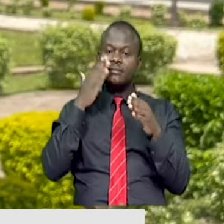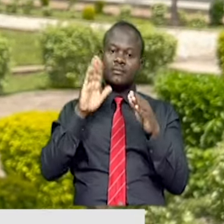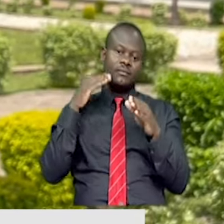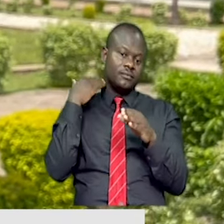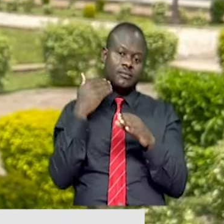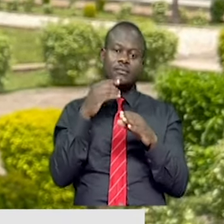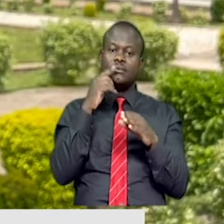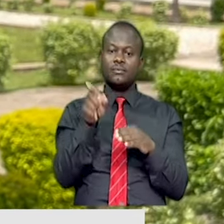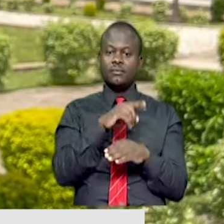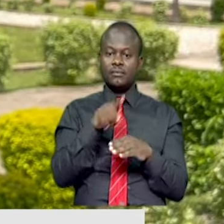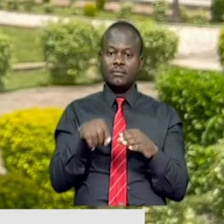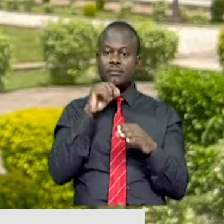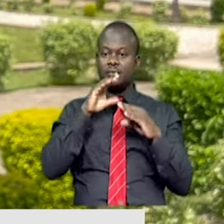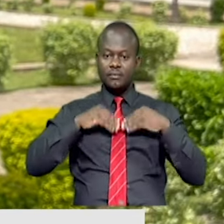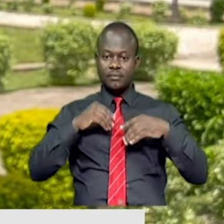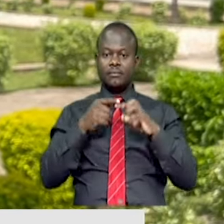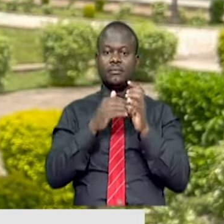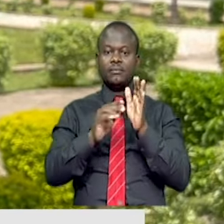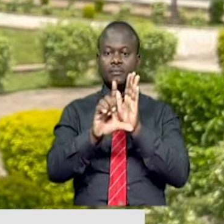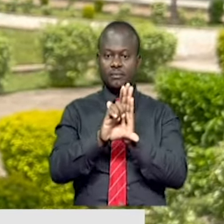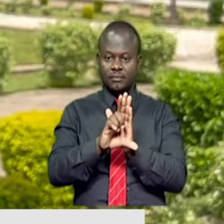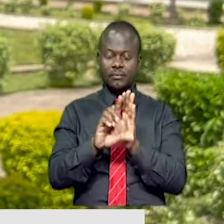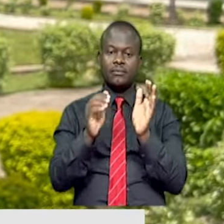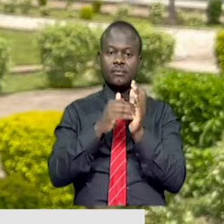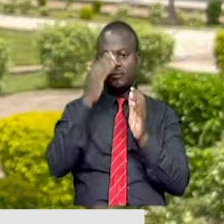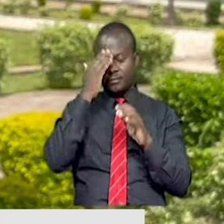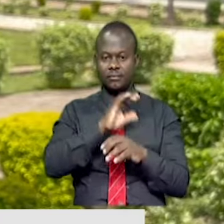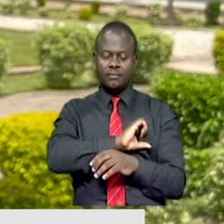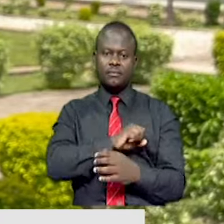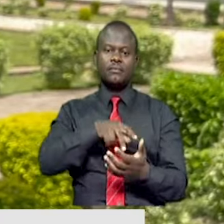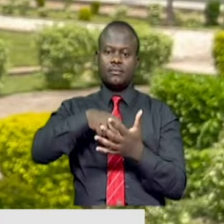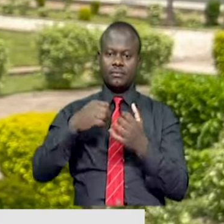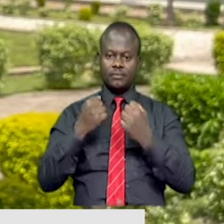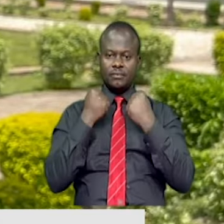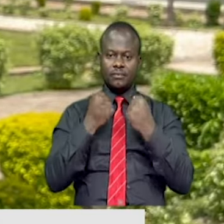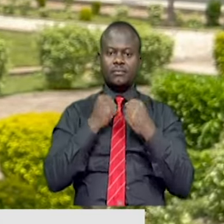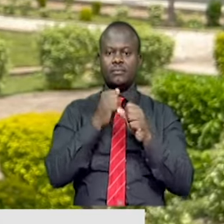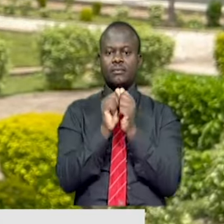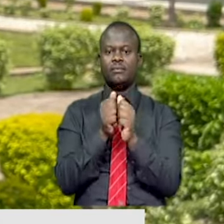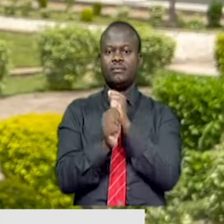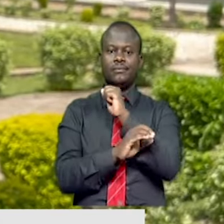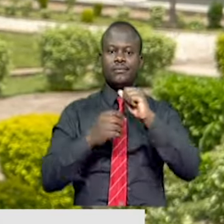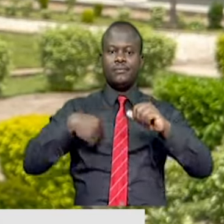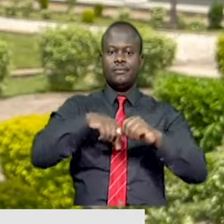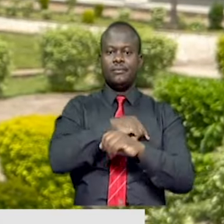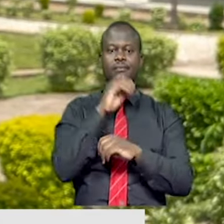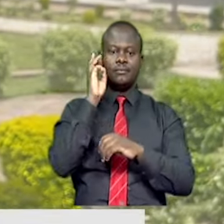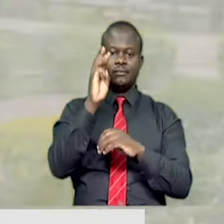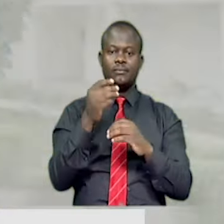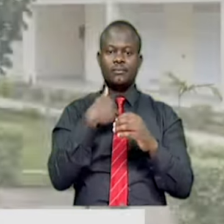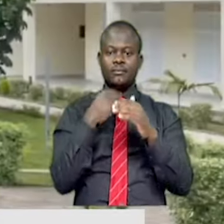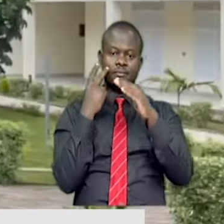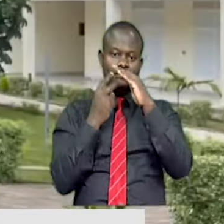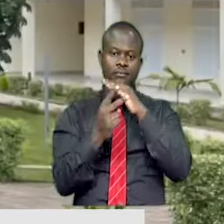kari amakosa kubibujijwe kandi n'amategeko bakamenya nyine kwihagararaho bakamenya nyine kurwanira igihugu cyacu ngo tuzagira icyerekezo